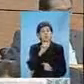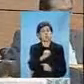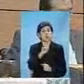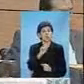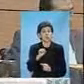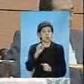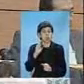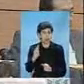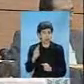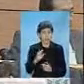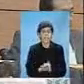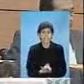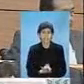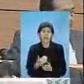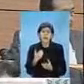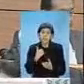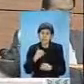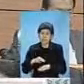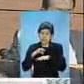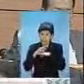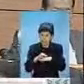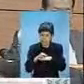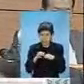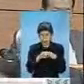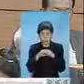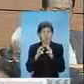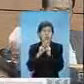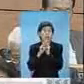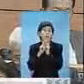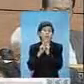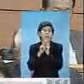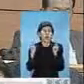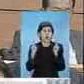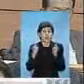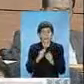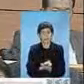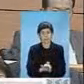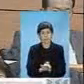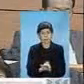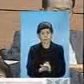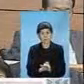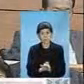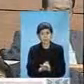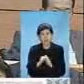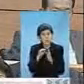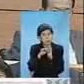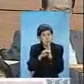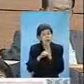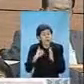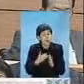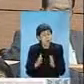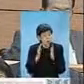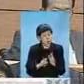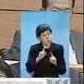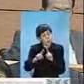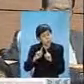ธรรมนูญมีการแต่งตั้งคณะกรรมาธิการยกร่างรัฐธรรมนูญก็ปรากฏว่ามีบุคคลหลาย